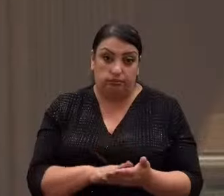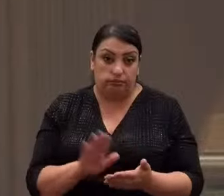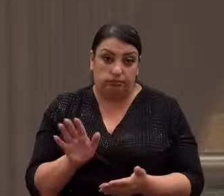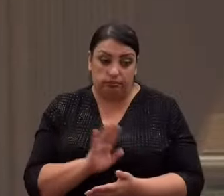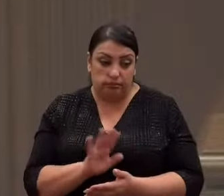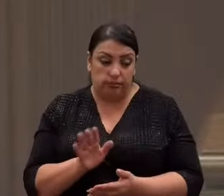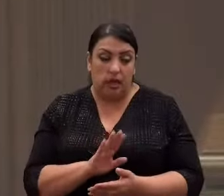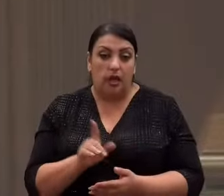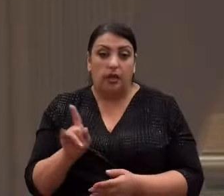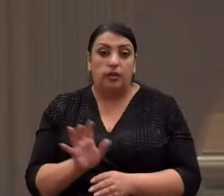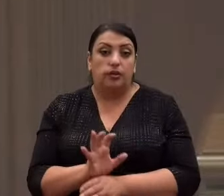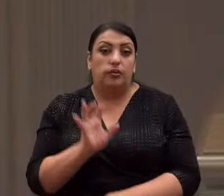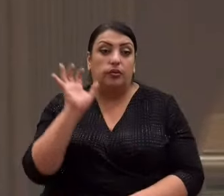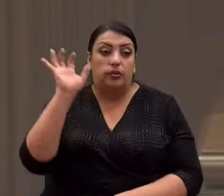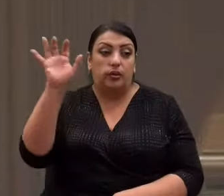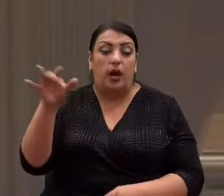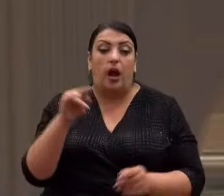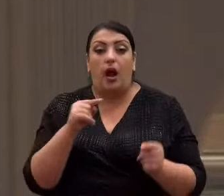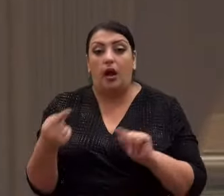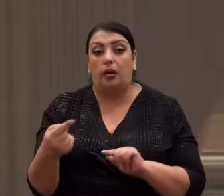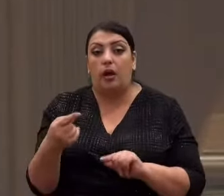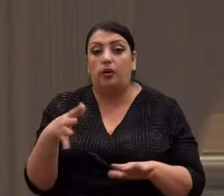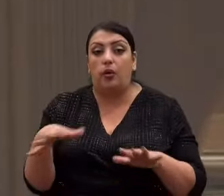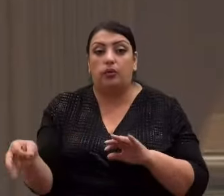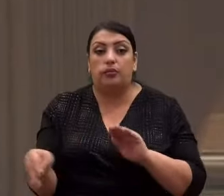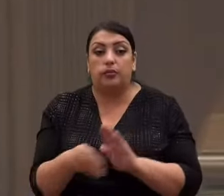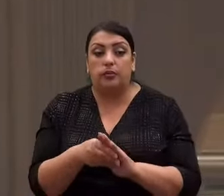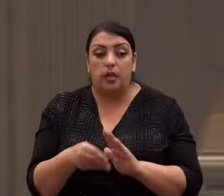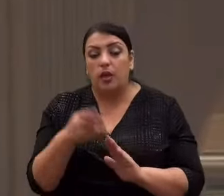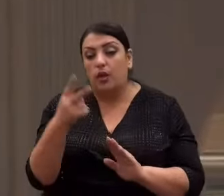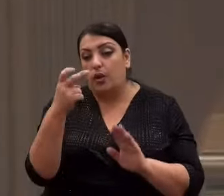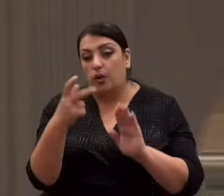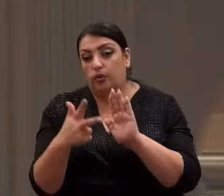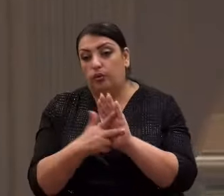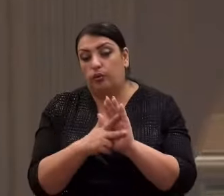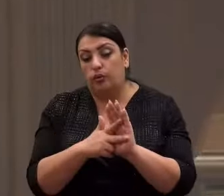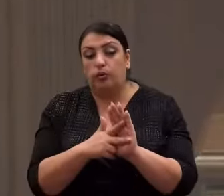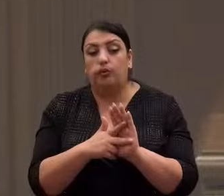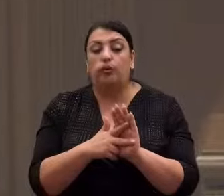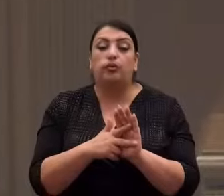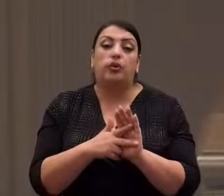այդ գործը կուղարկեն հակակոռուպցիոն կոմիտե, ասեն 308 հոդվածով ներկայիս